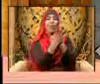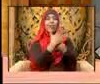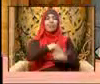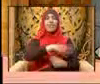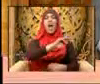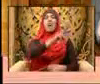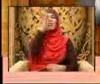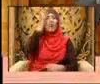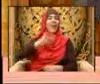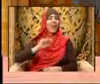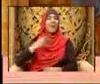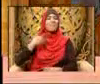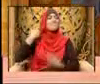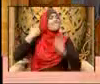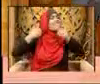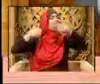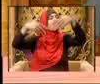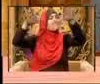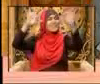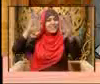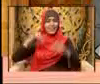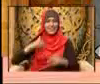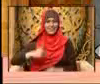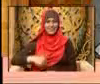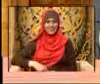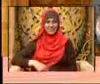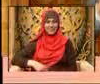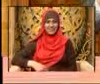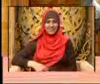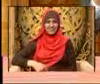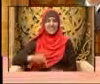لملذة. نعم تعس